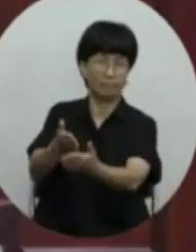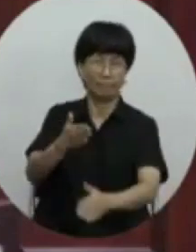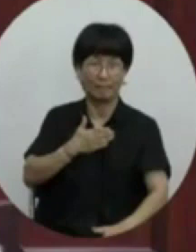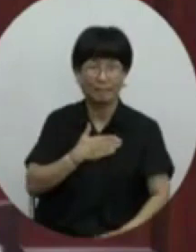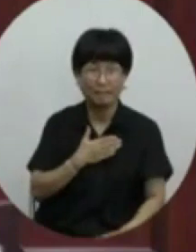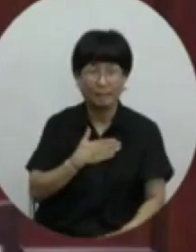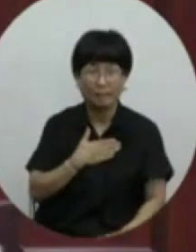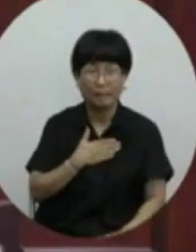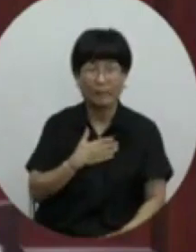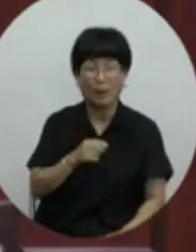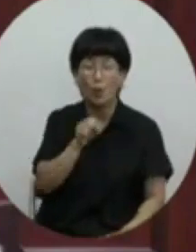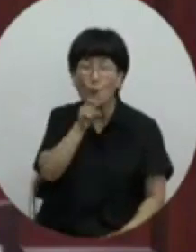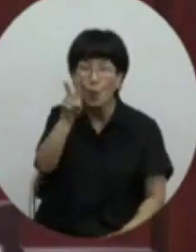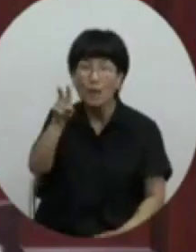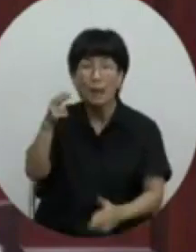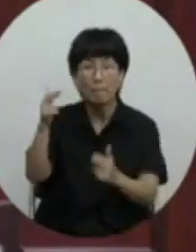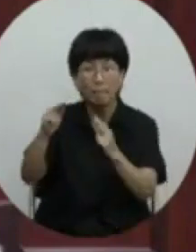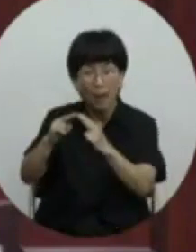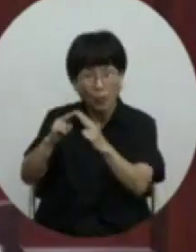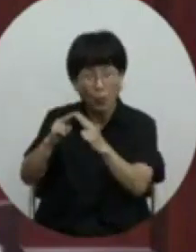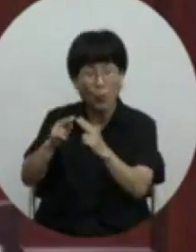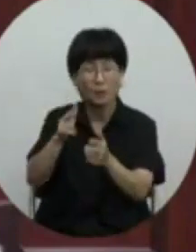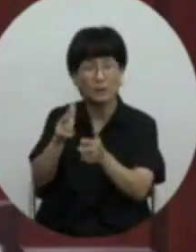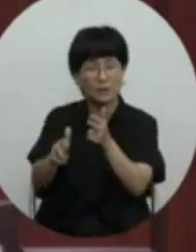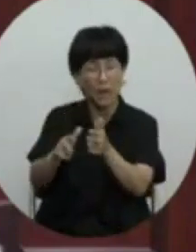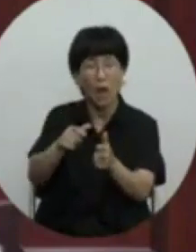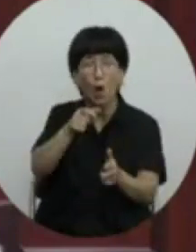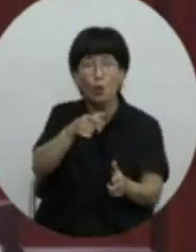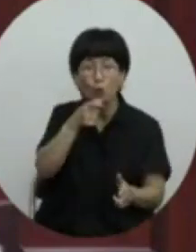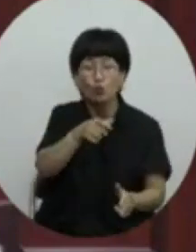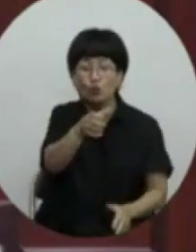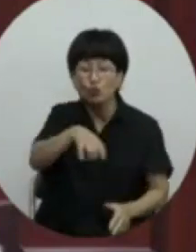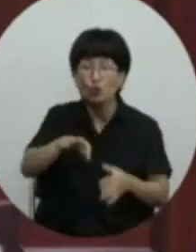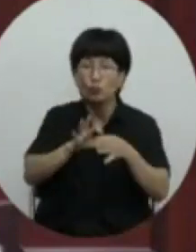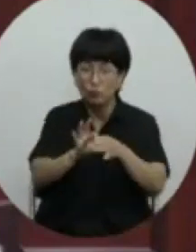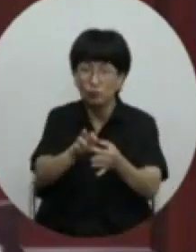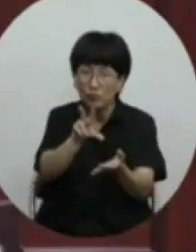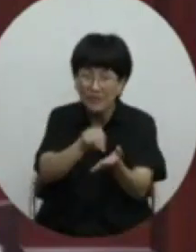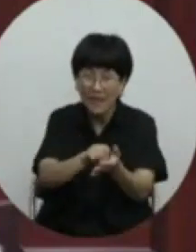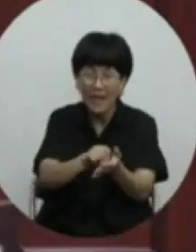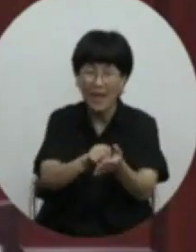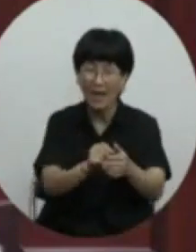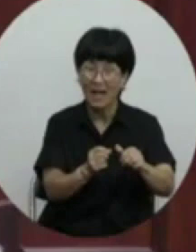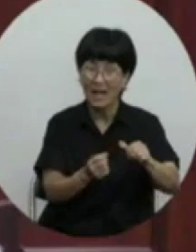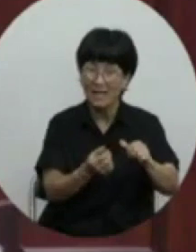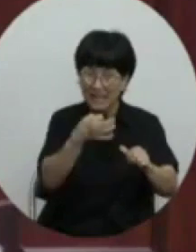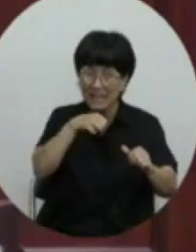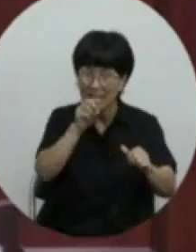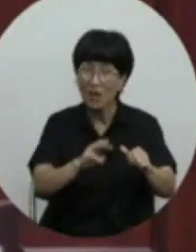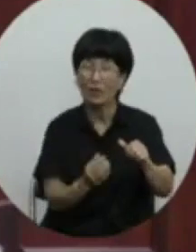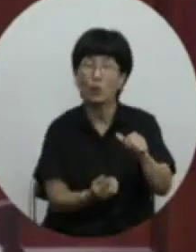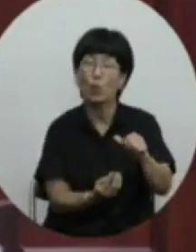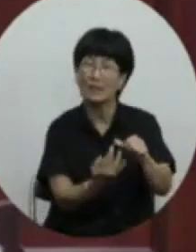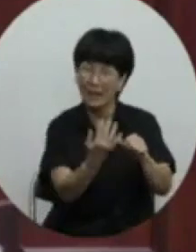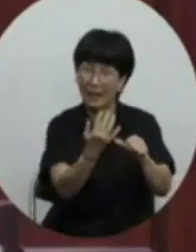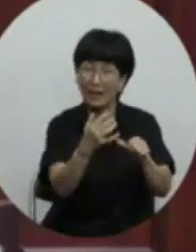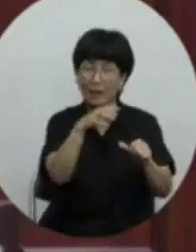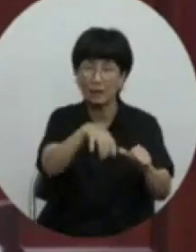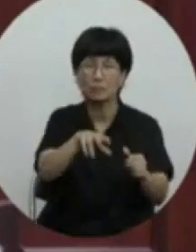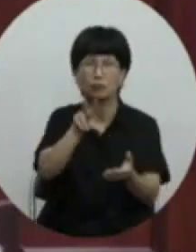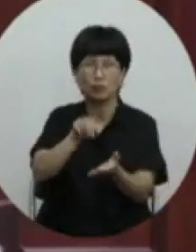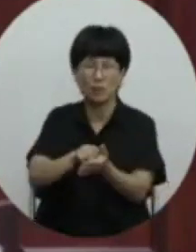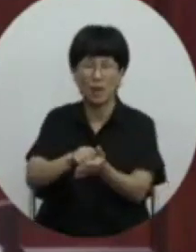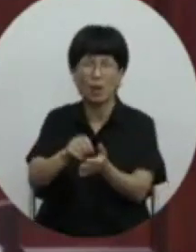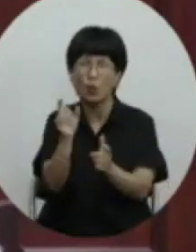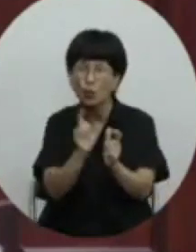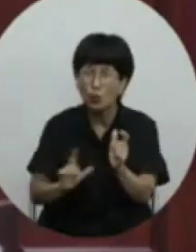저는 용인 반도체 클러스터 용수관로 문제, 이천 화장장의 입지 문제와 더불어 이번 이천